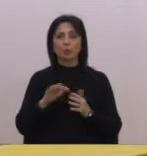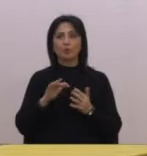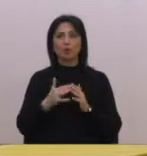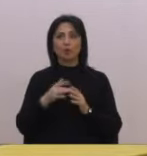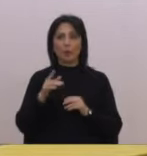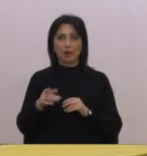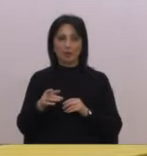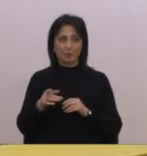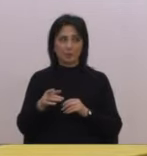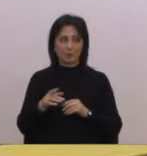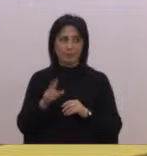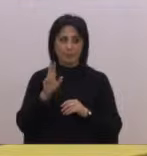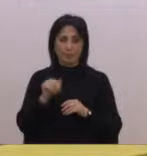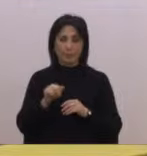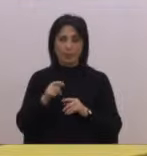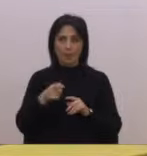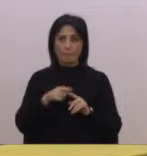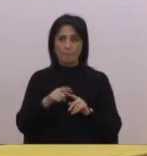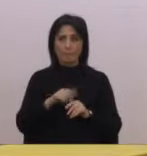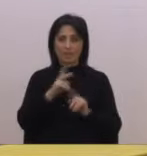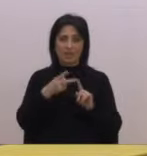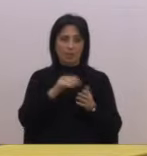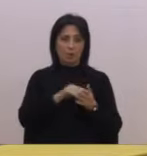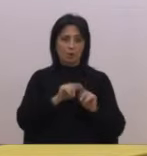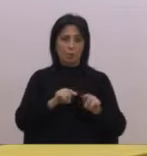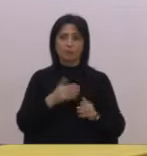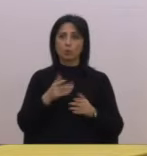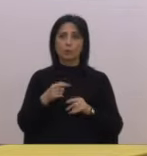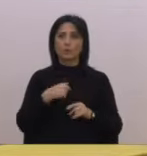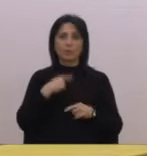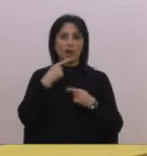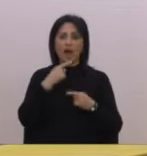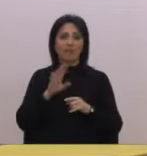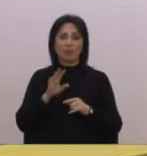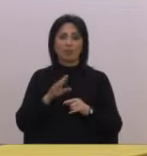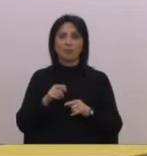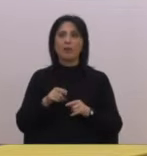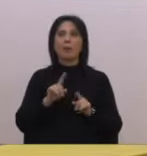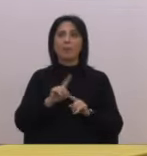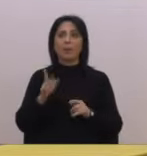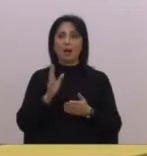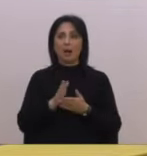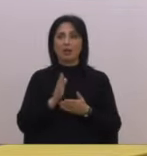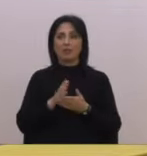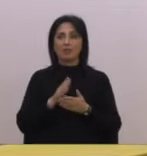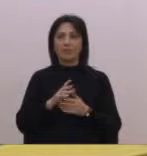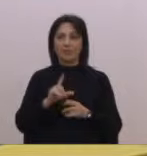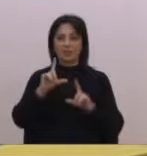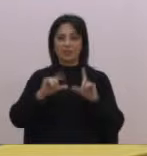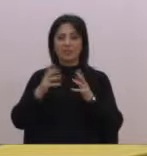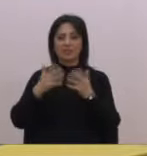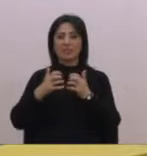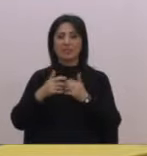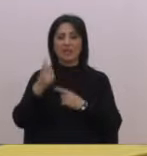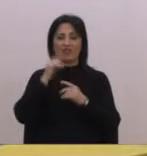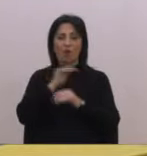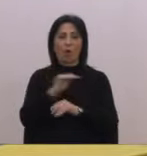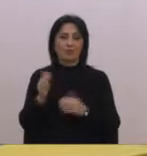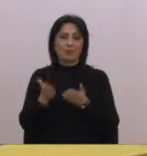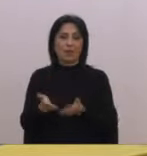და ამას იმეორებდნენ ჩვენი ოპონენტები, თუმცა ეს მე არ აღმინიშნავს, მაგრამ ეს არის საქსტატის ოფიციალური